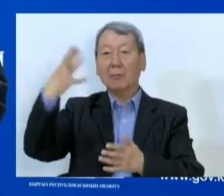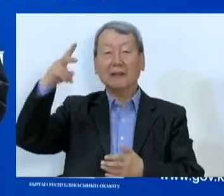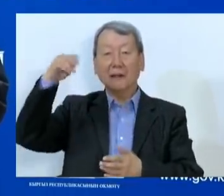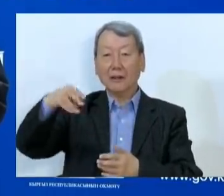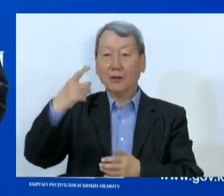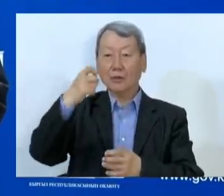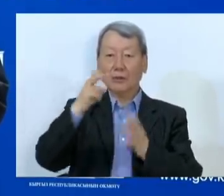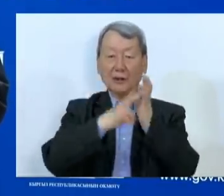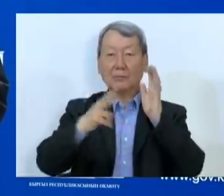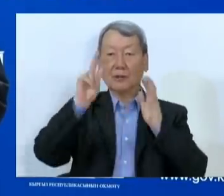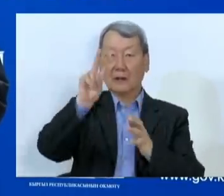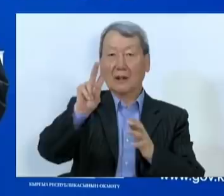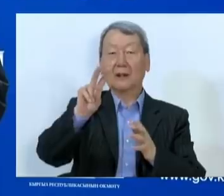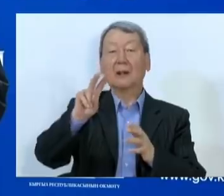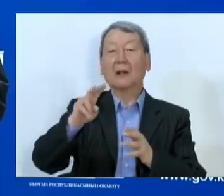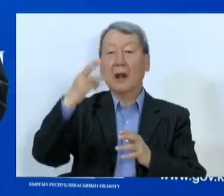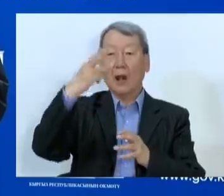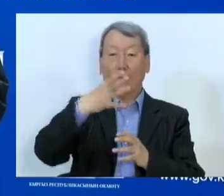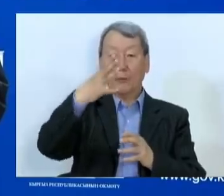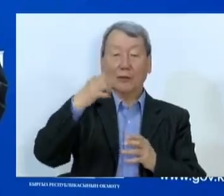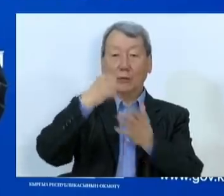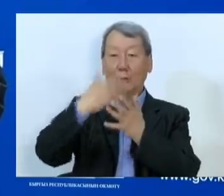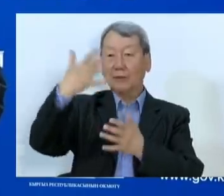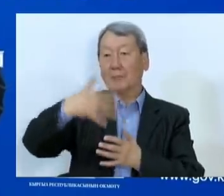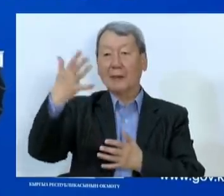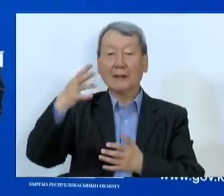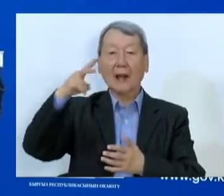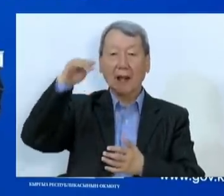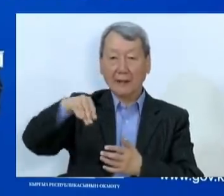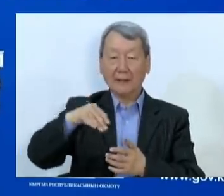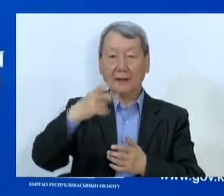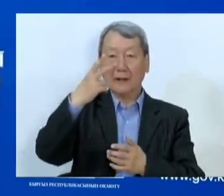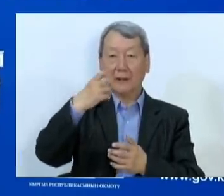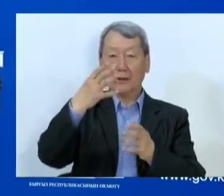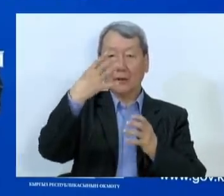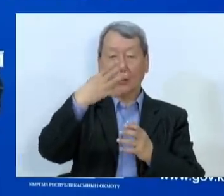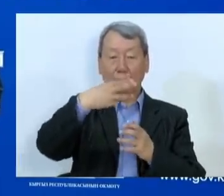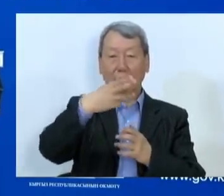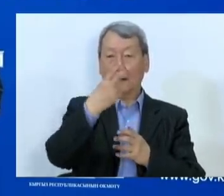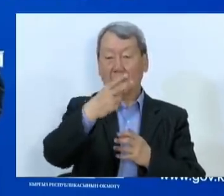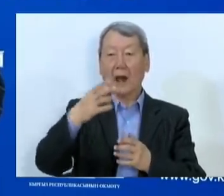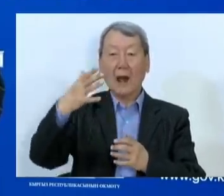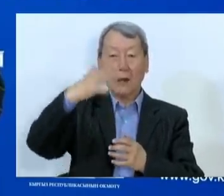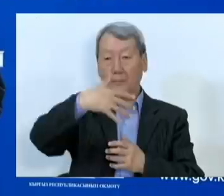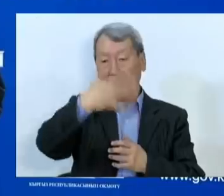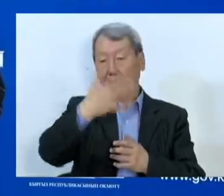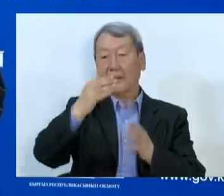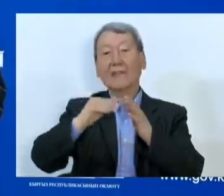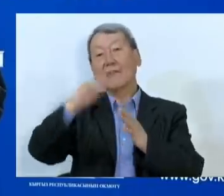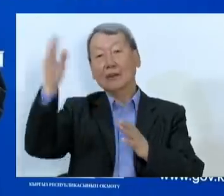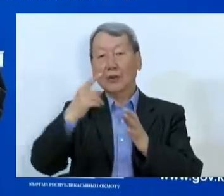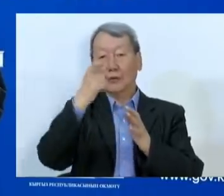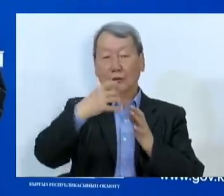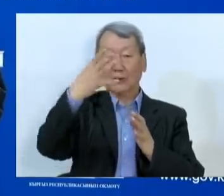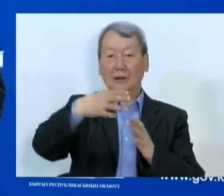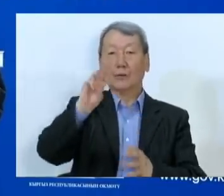20 жаштан 35 жашка чейинкиси 172, 35 жаштан 55 жашка чейинкиси 232,